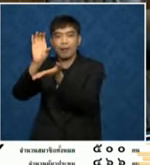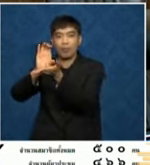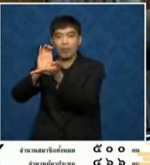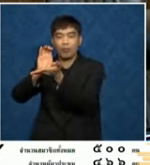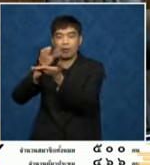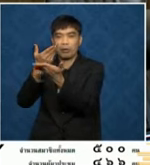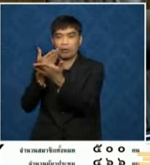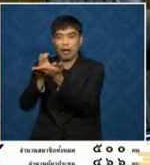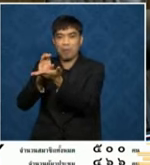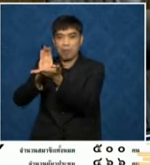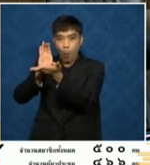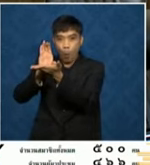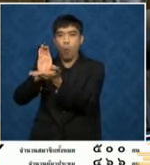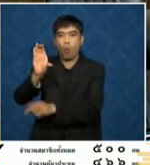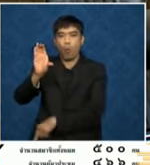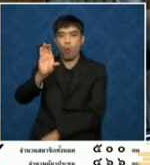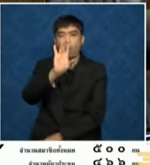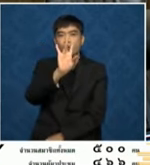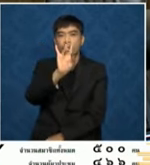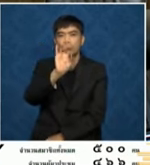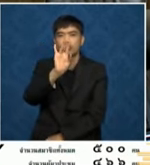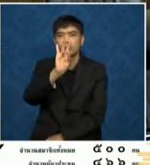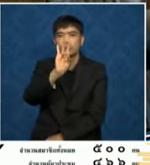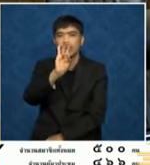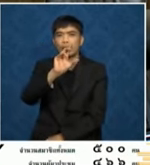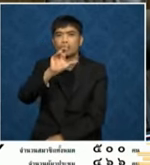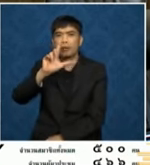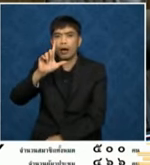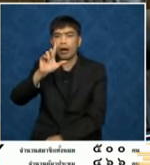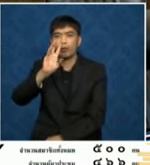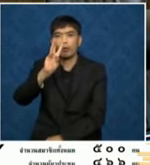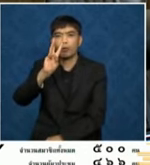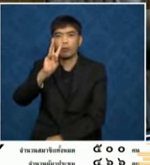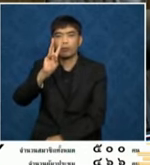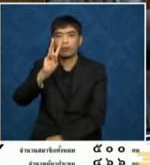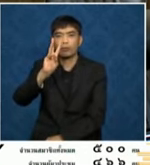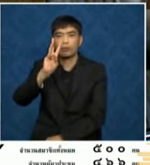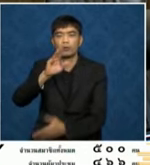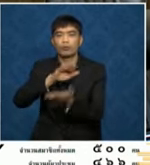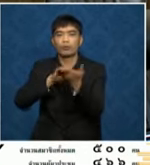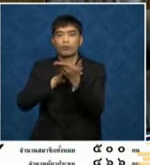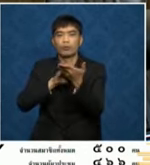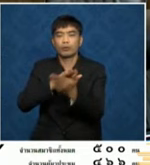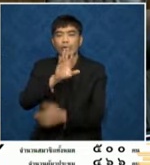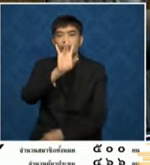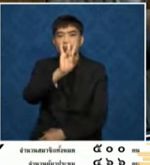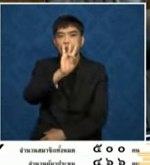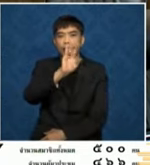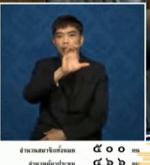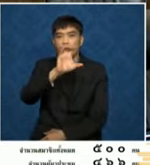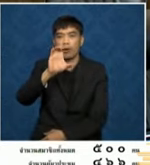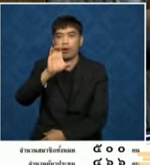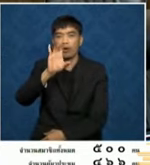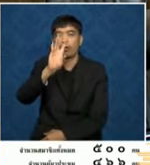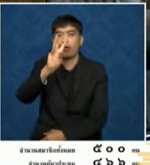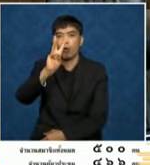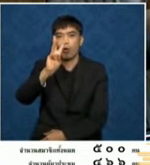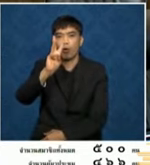ากเป็นจำนวนถึง7ล้าน6ขออภัยค่ะ